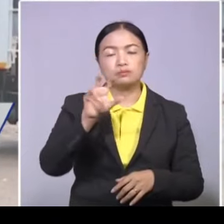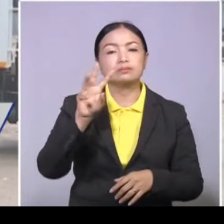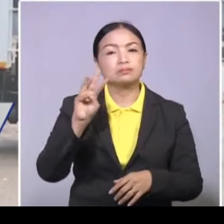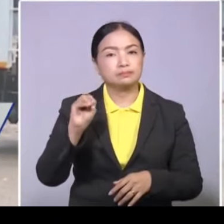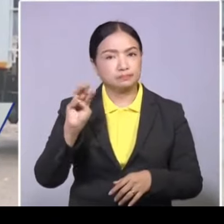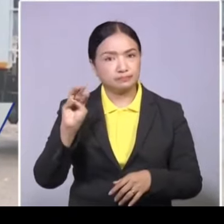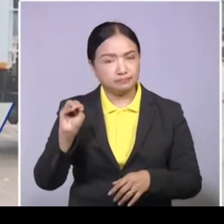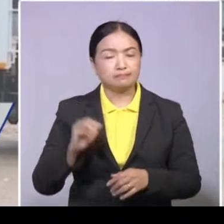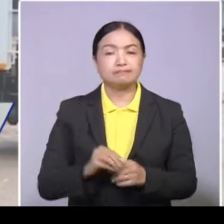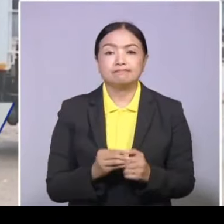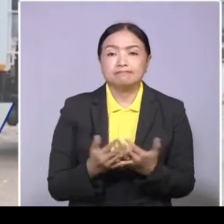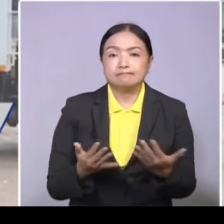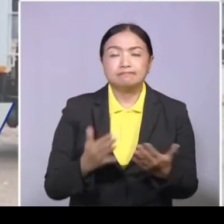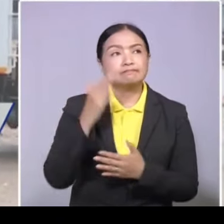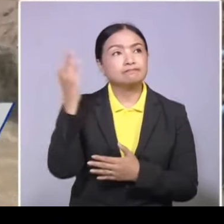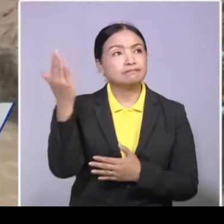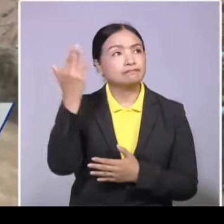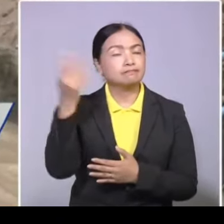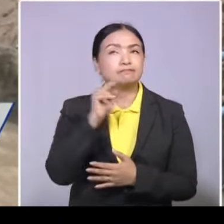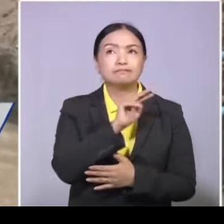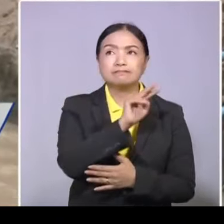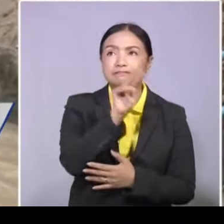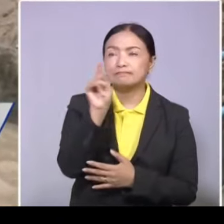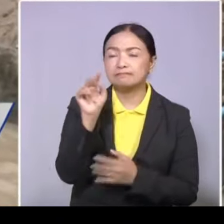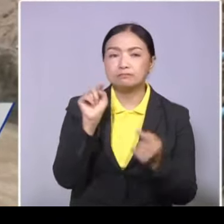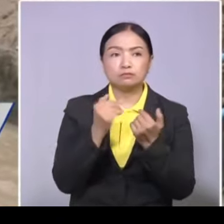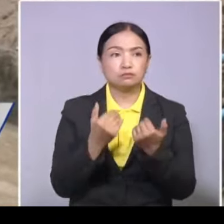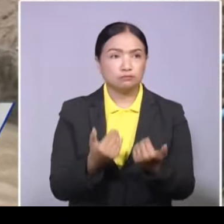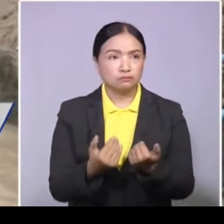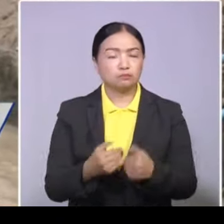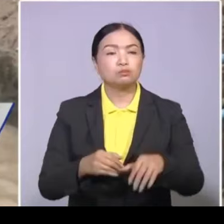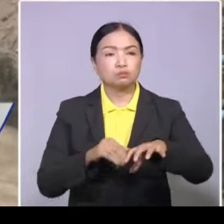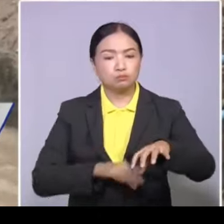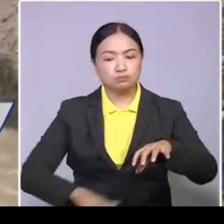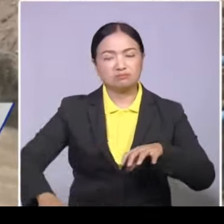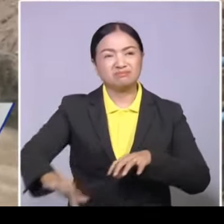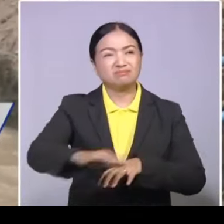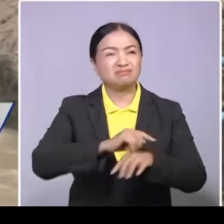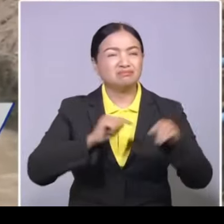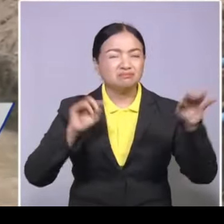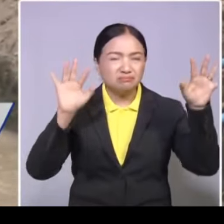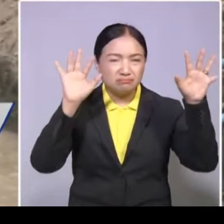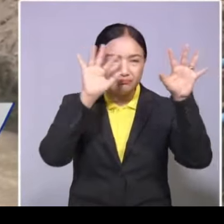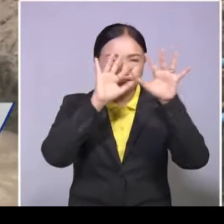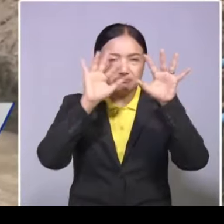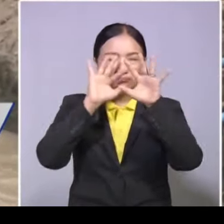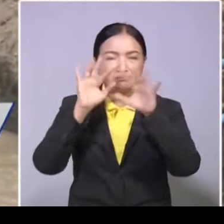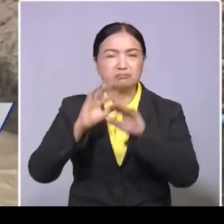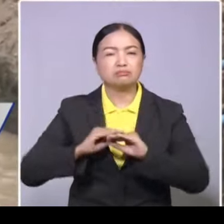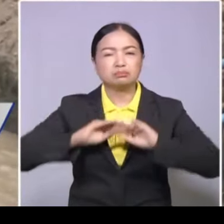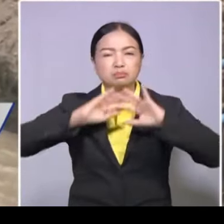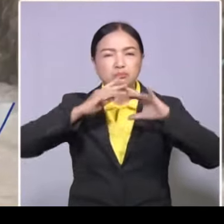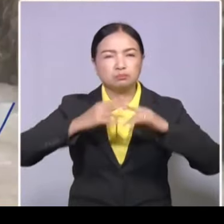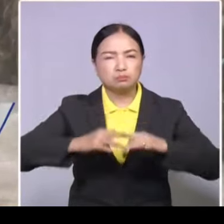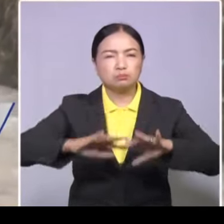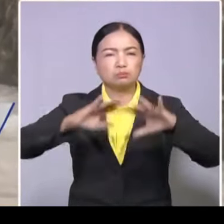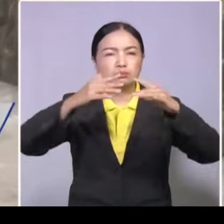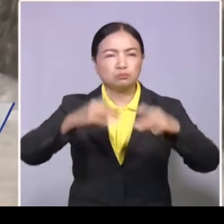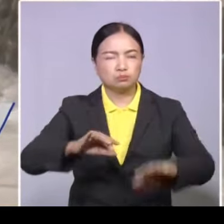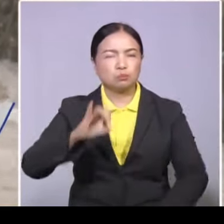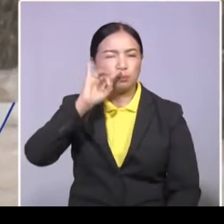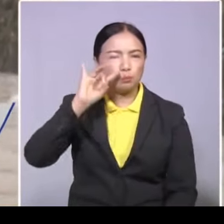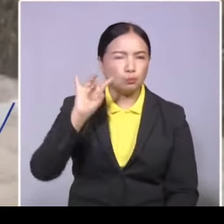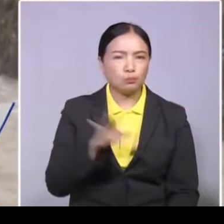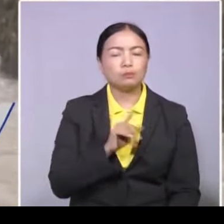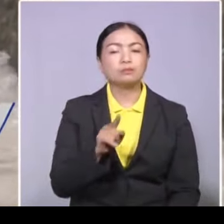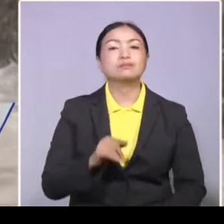ค่ะอย่างไรก็ตามสภาพอากาศโดยรวมของภูเก็ตณเวลานี้ทั่วเกาะค่ะปกคลุมไปด้วยเมฆคลื่นลมในทะเลก็มีกำลังแรงกว่าช่วงปก